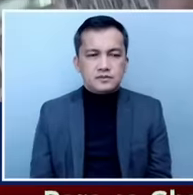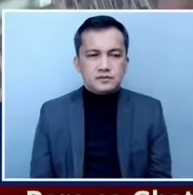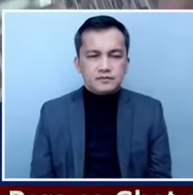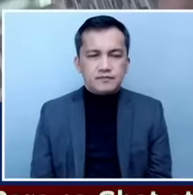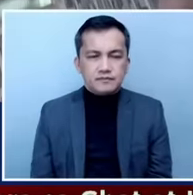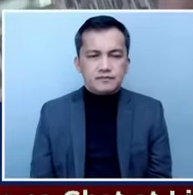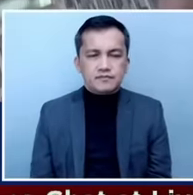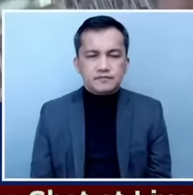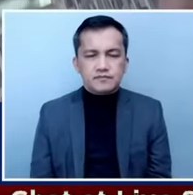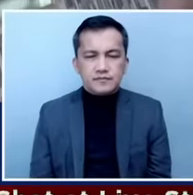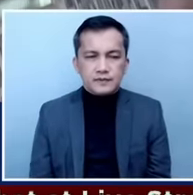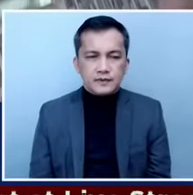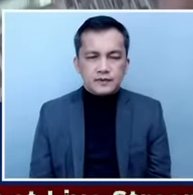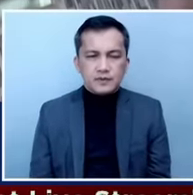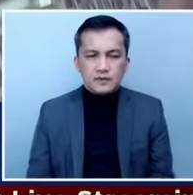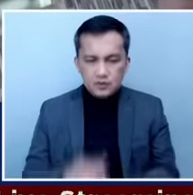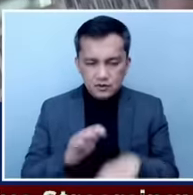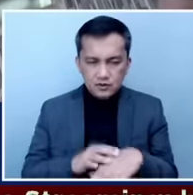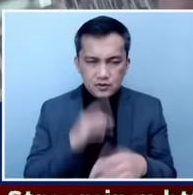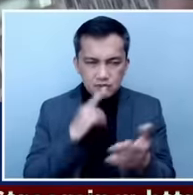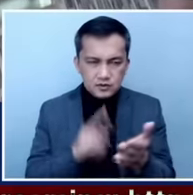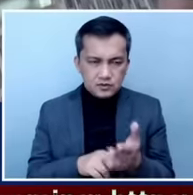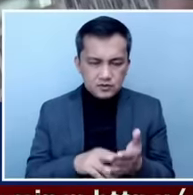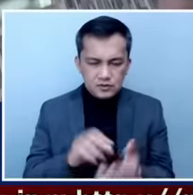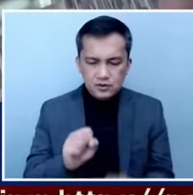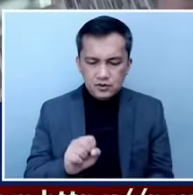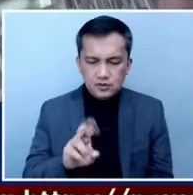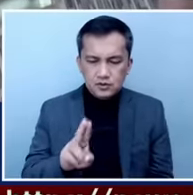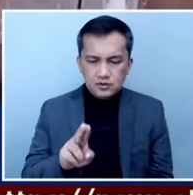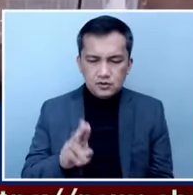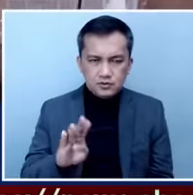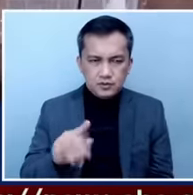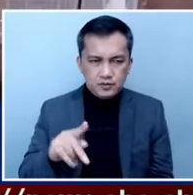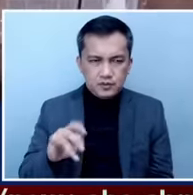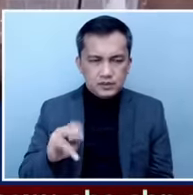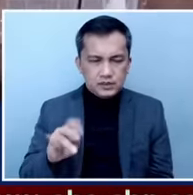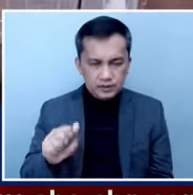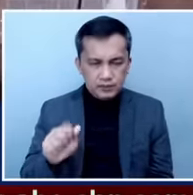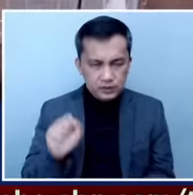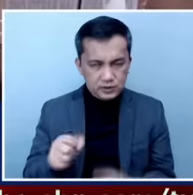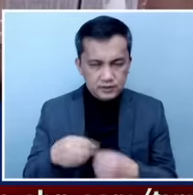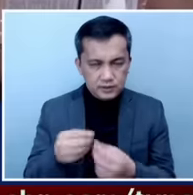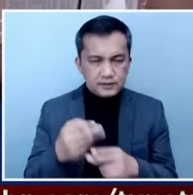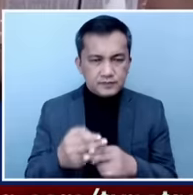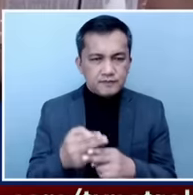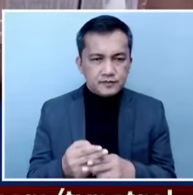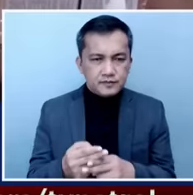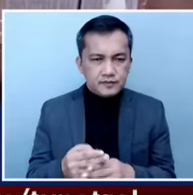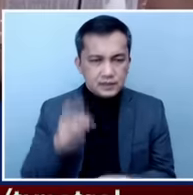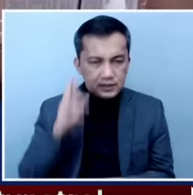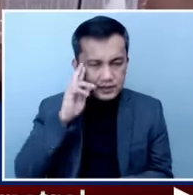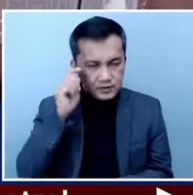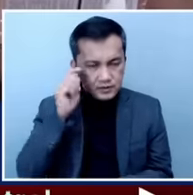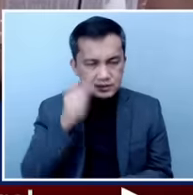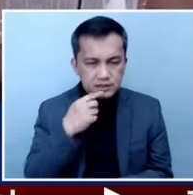lahat po on record yan, kung isusupinan nyo po, we can provide the names. No. Ipinahayag din ni Tulfo ang pagtutol sa pagpapatupad